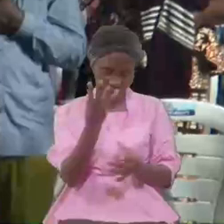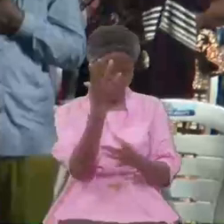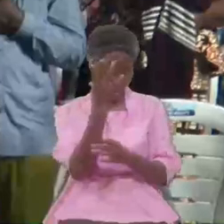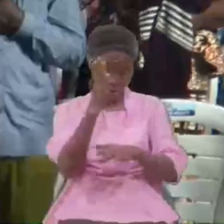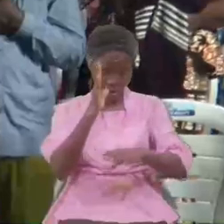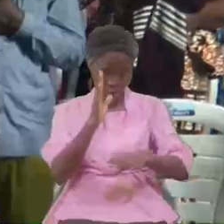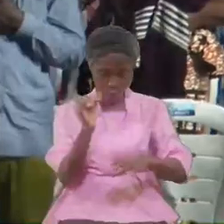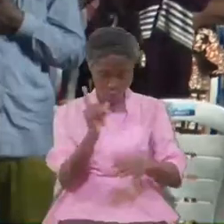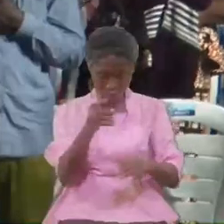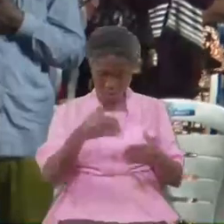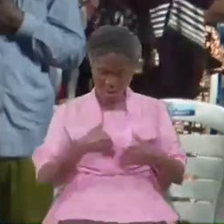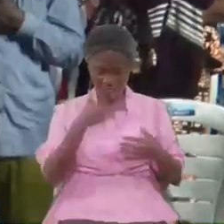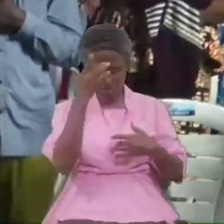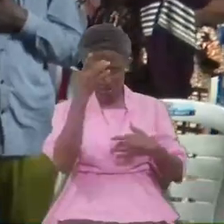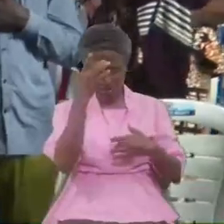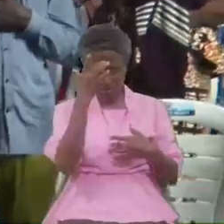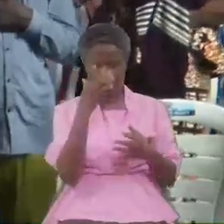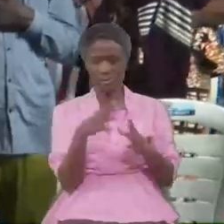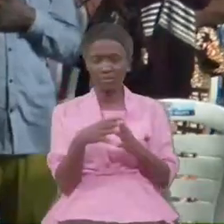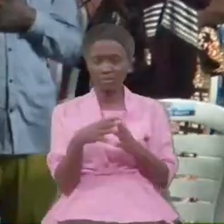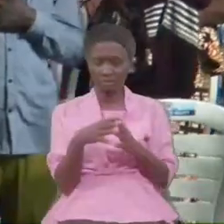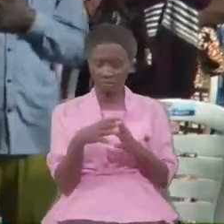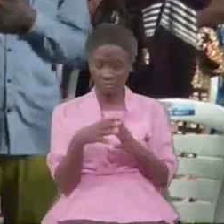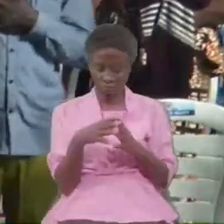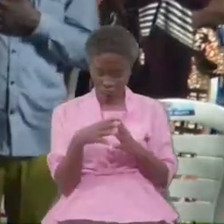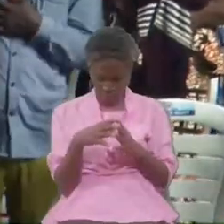Imposez l'autre main là où vous avez le défi.